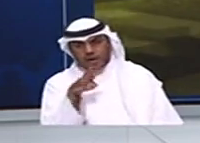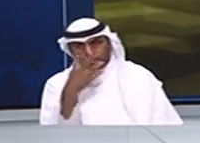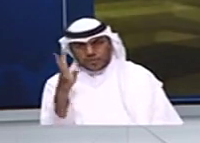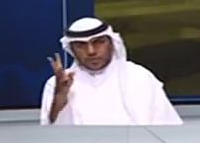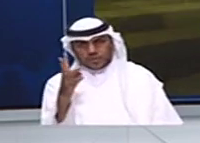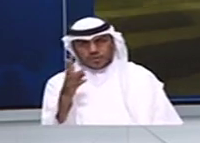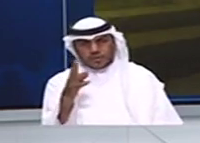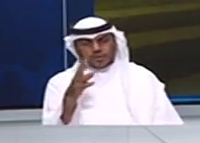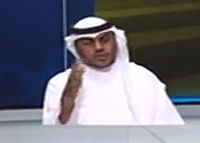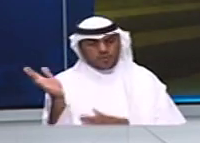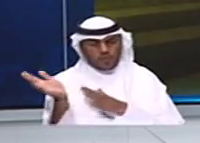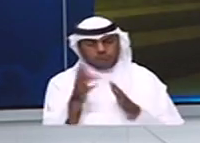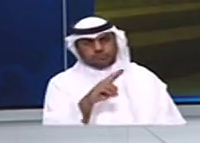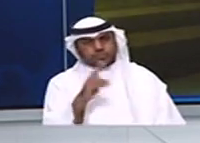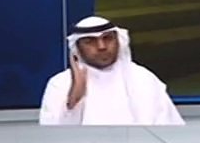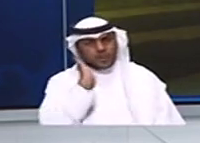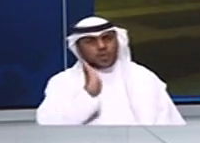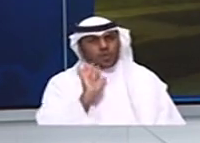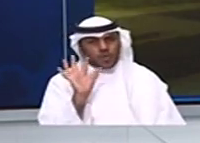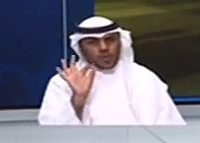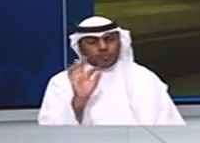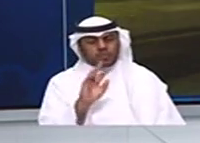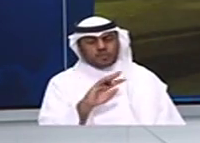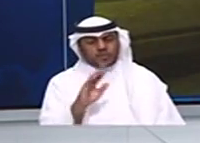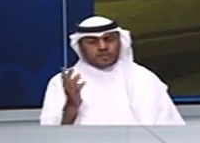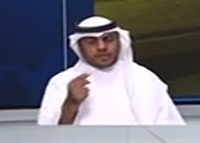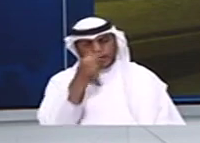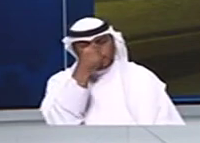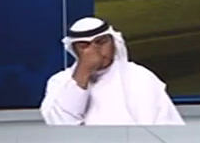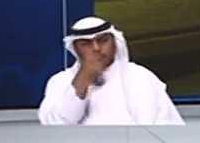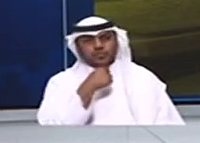وأيضا نتوقع أن تزيد الرطوبة ابتداء من يوم الخميس ويوم الجمعة.